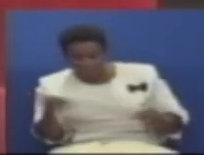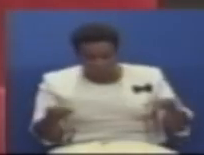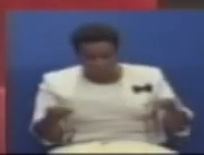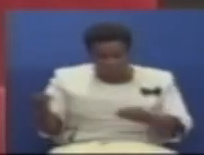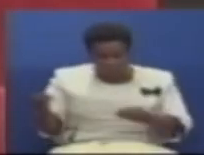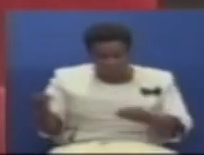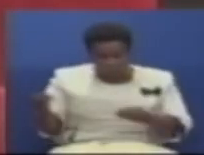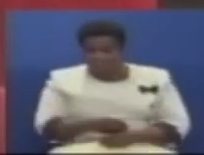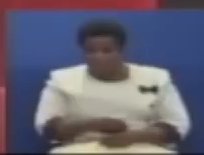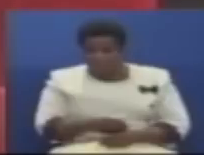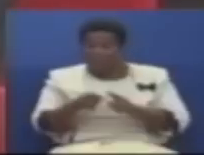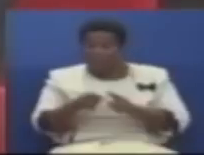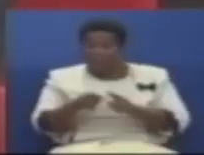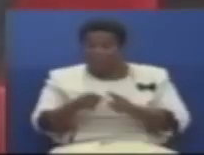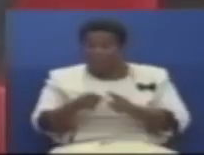Mimi nanukuya jana.